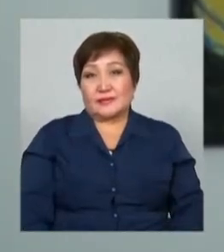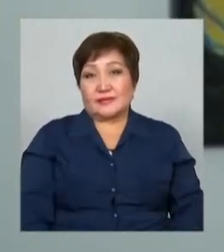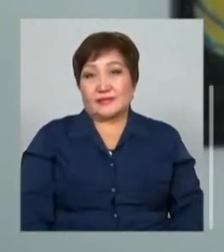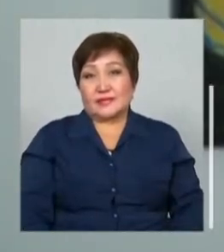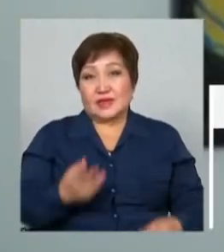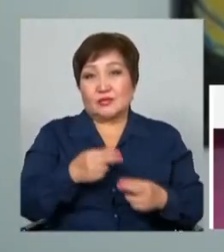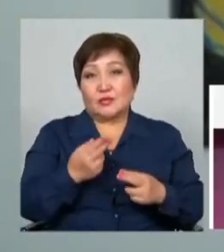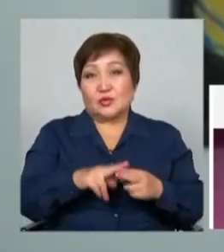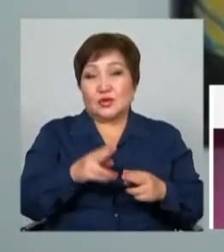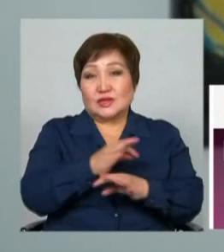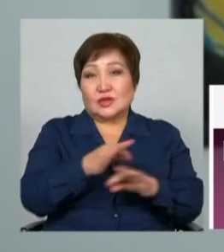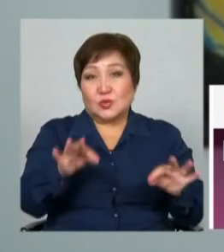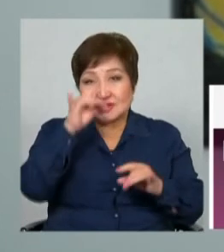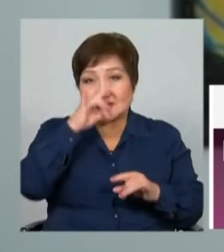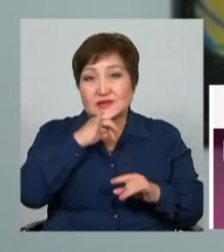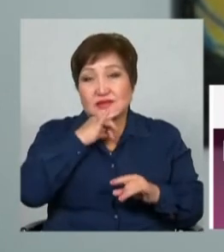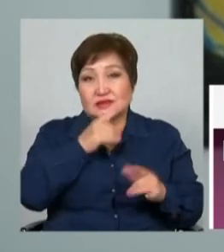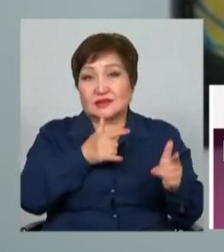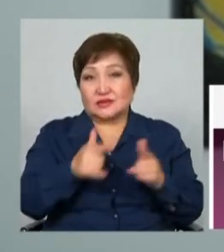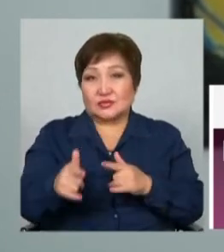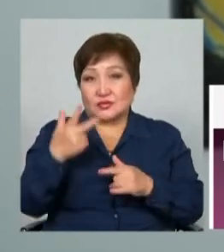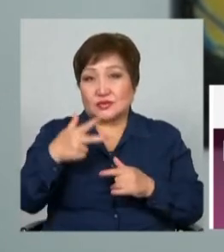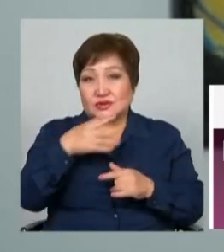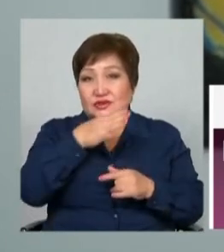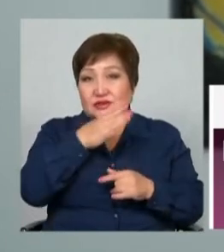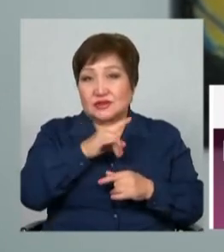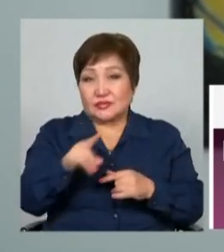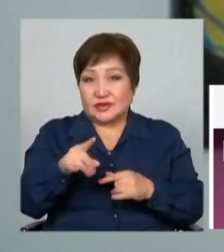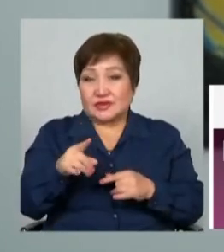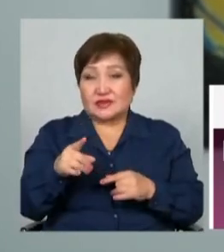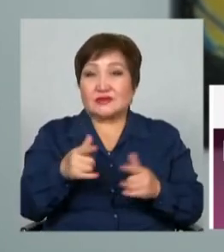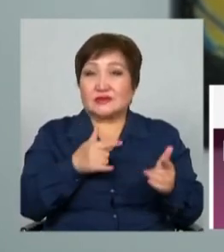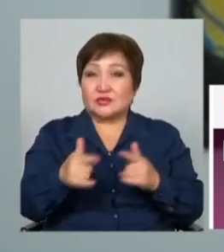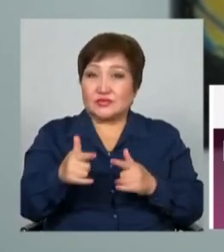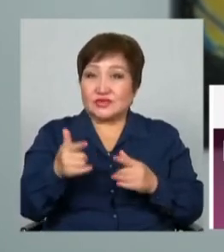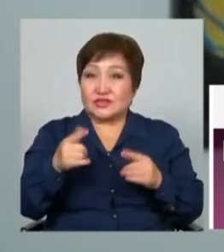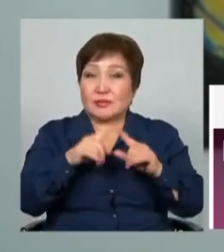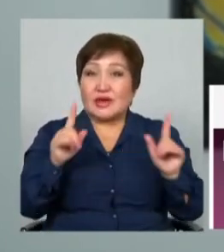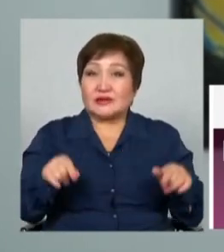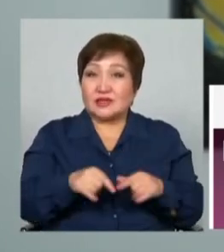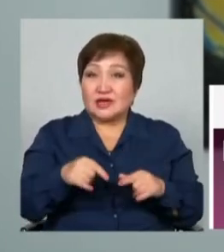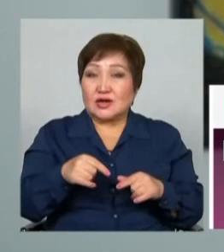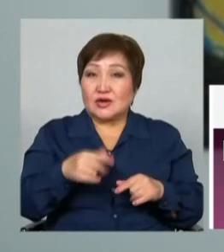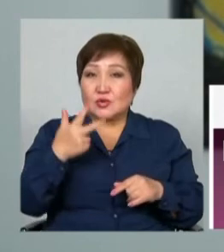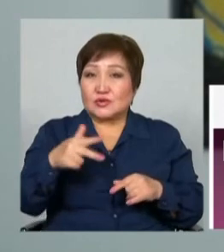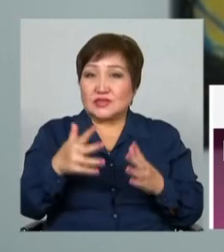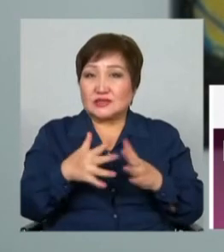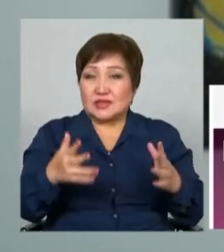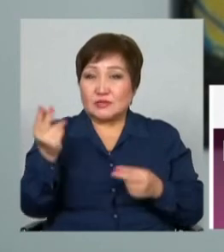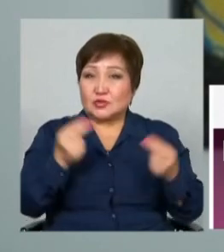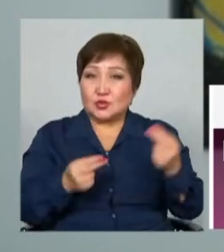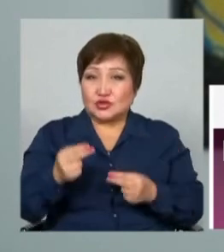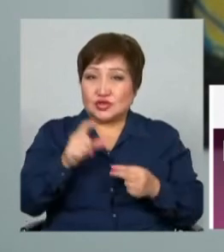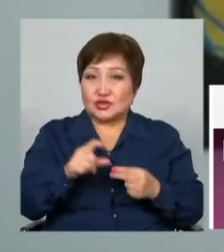Бұл тәуелсіз Қазақстанда жасалған, яғни 30 жылдан бері салынған туындылар. Көрмеге 12-ден астам суретшілердің жұмыстары қойылған.